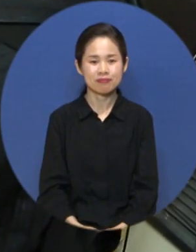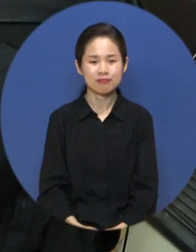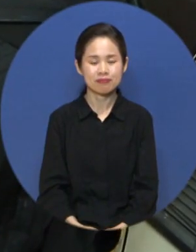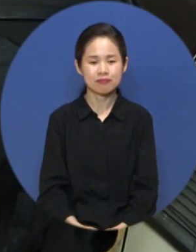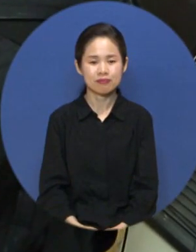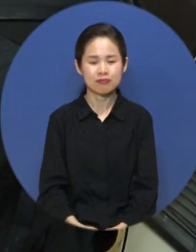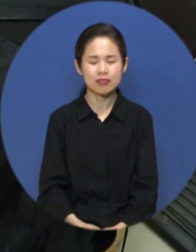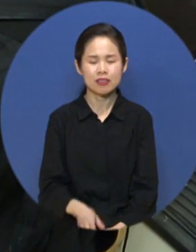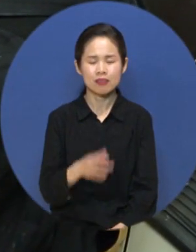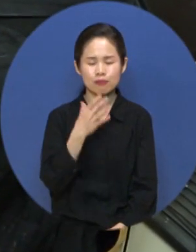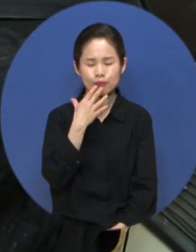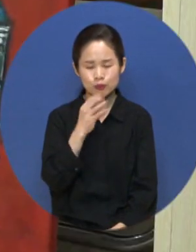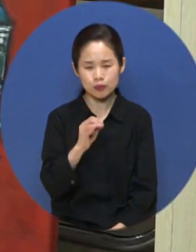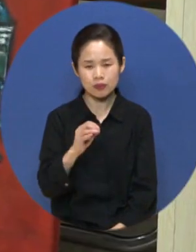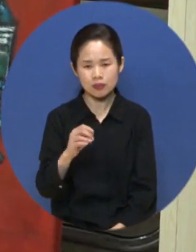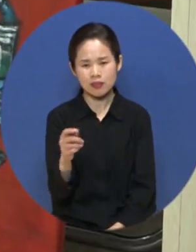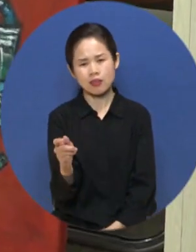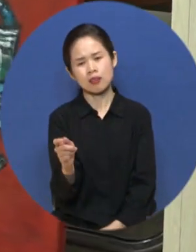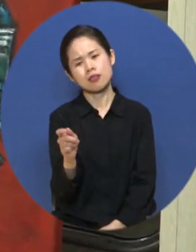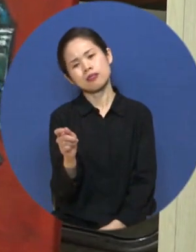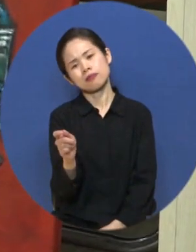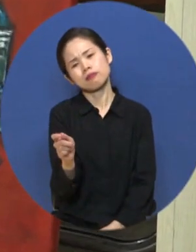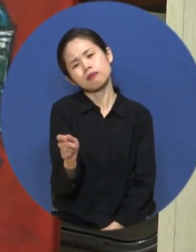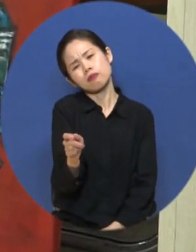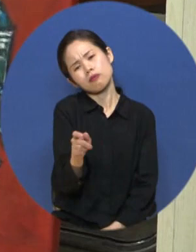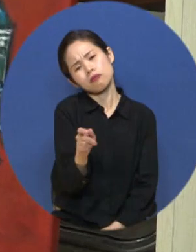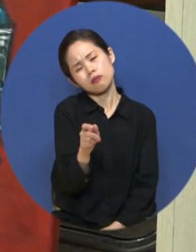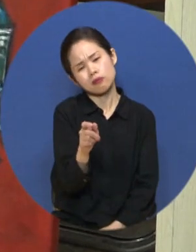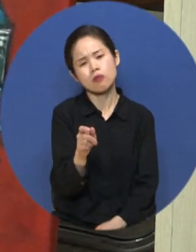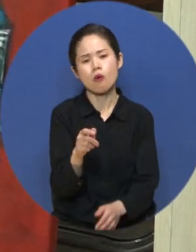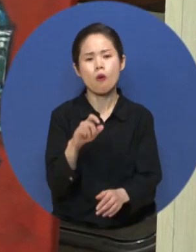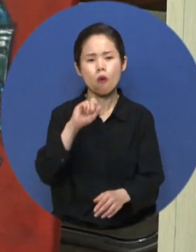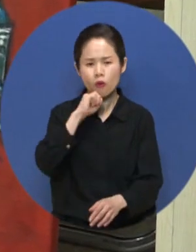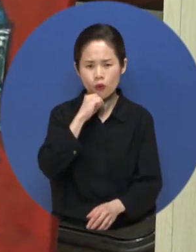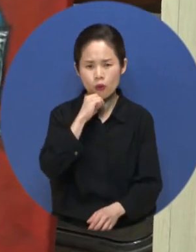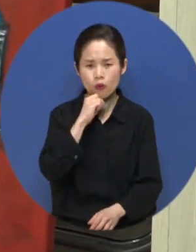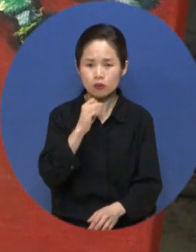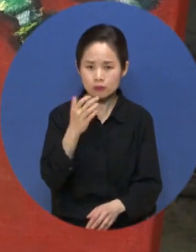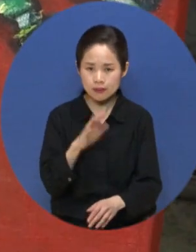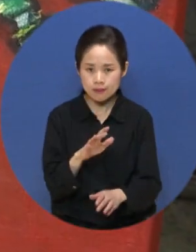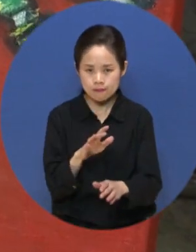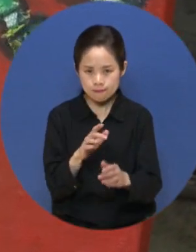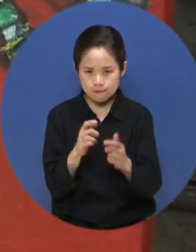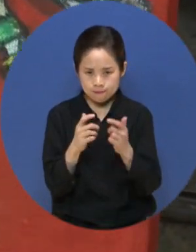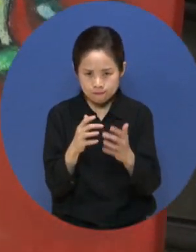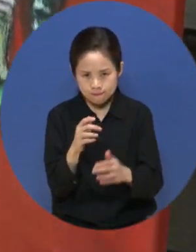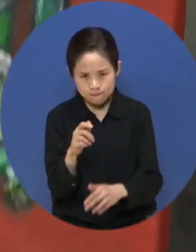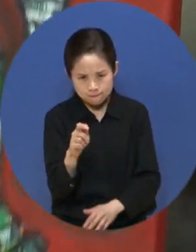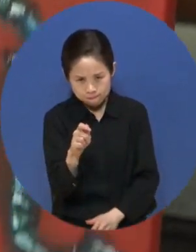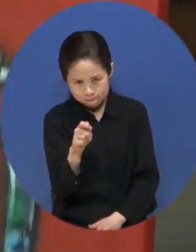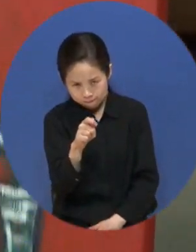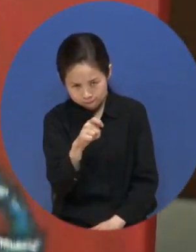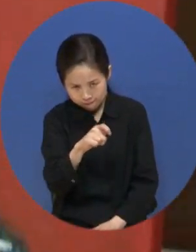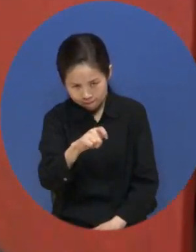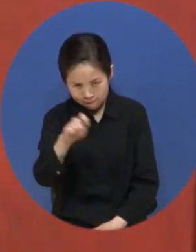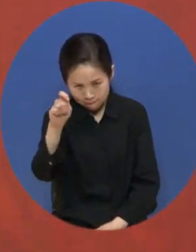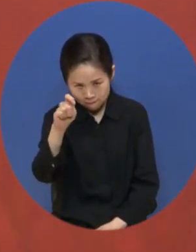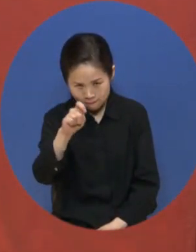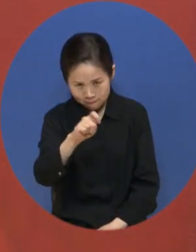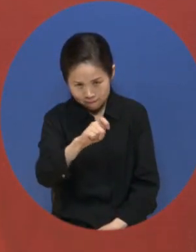손이 떨리고 몸이 불편하지만 정확한 표현을 위해 심혈을 기울여 여러 번 붓을 터치하는 재호 씨.